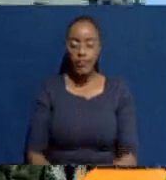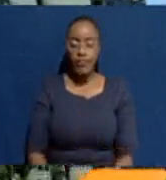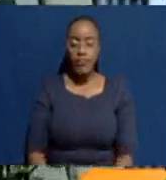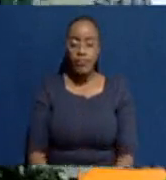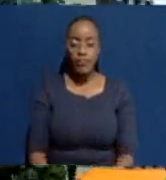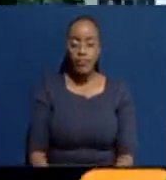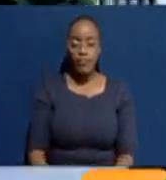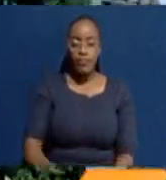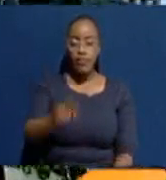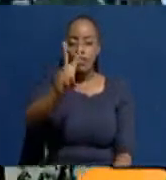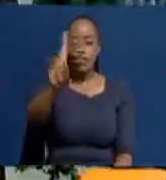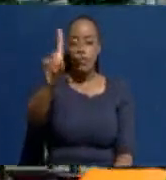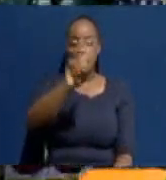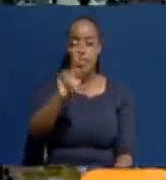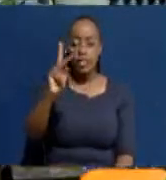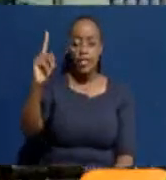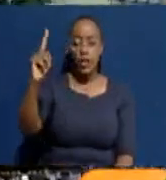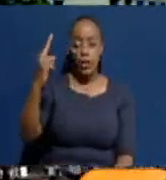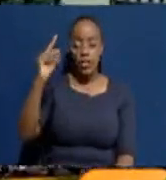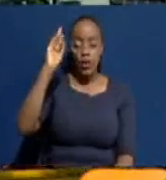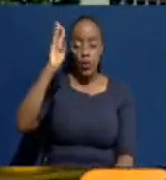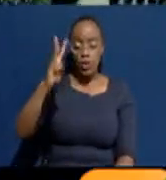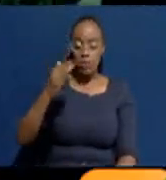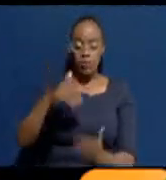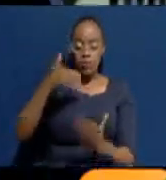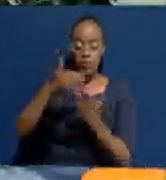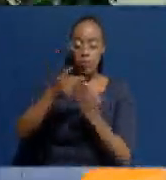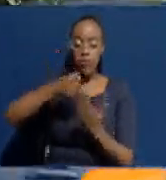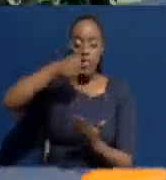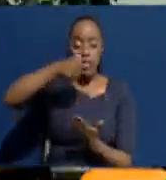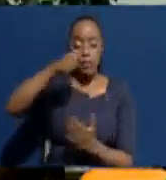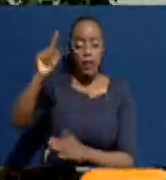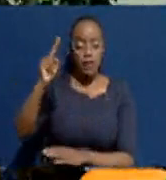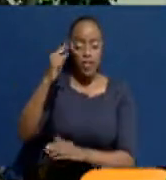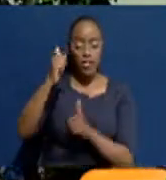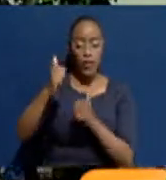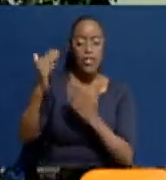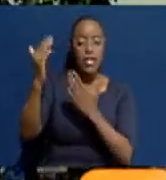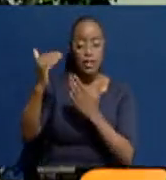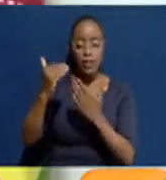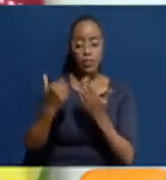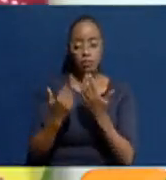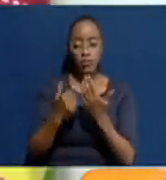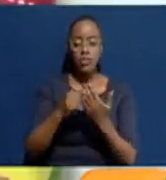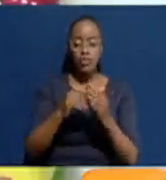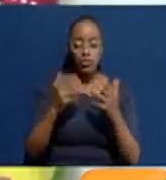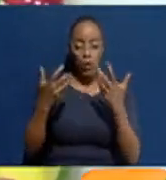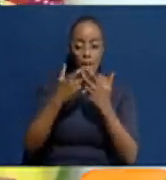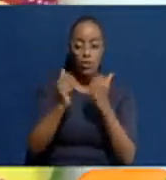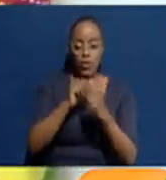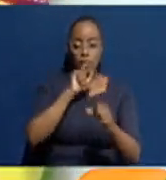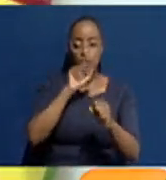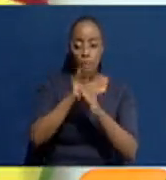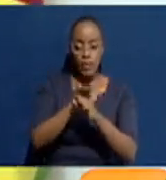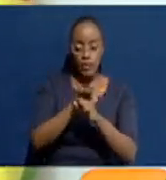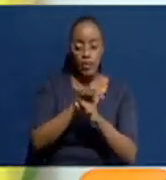Katika muda wa siku mbili, serikali ya Kenya Kwanza itakuwa inawasilisha bajeti yake ya kwanza inayotarajiwa kufadhili manifesto yake.